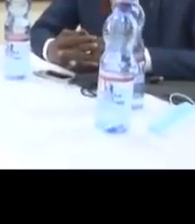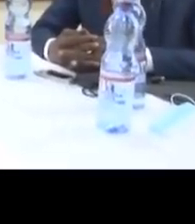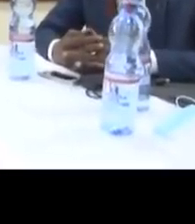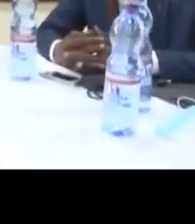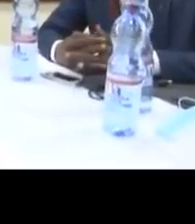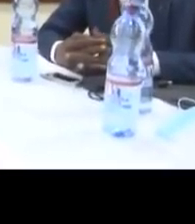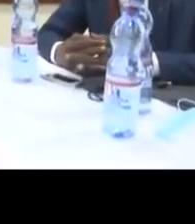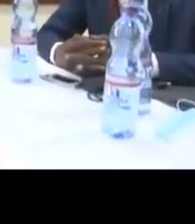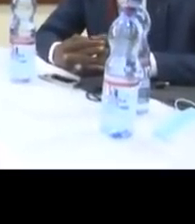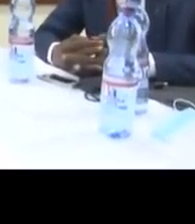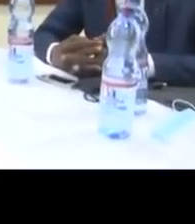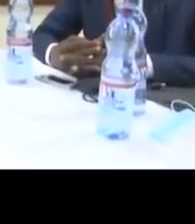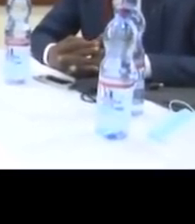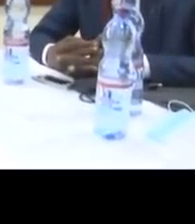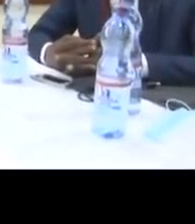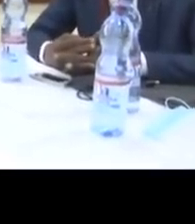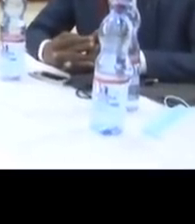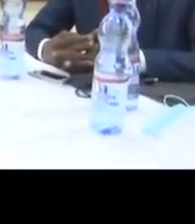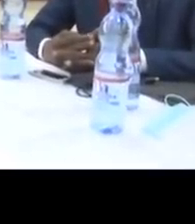ministre est plus qu'une interpellation